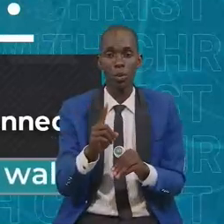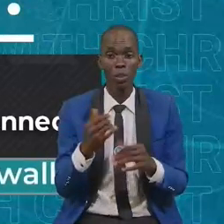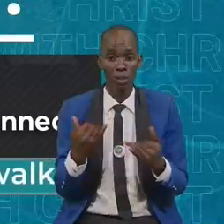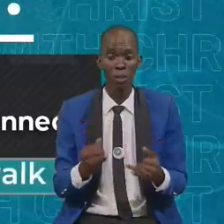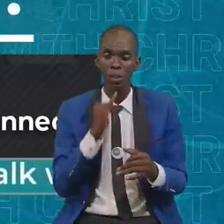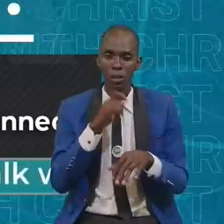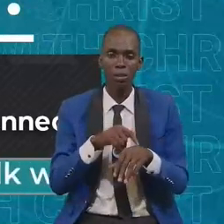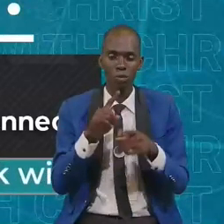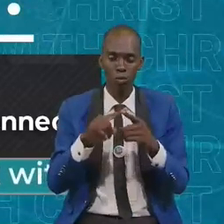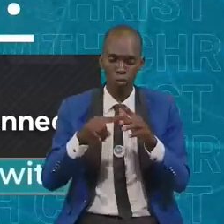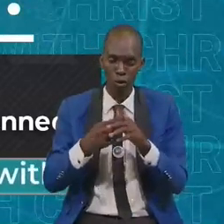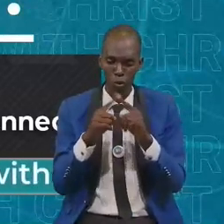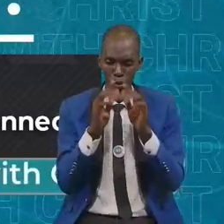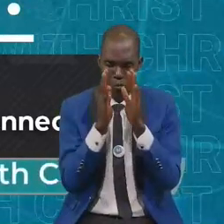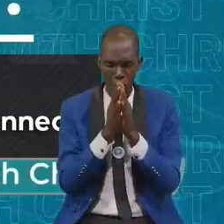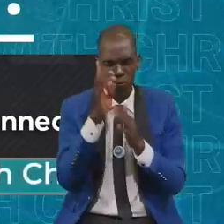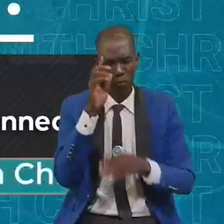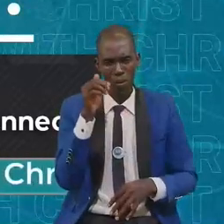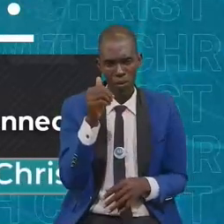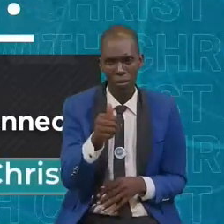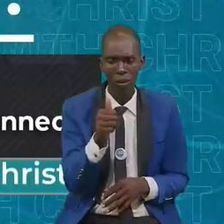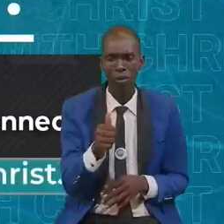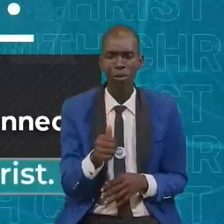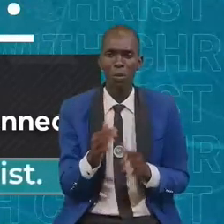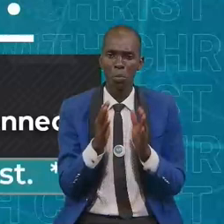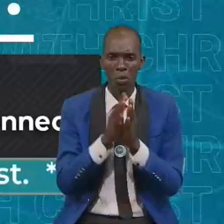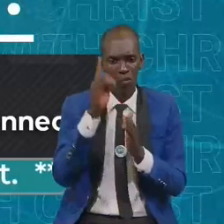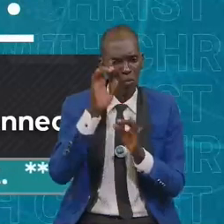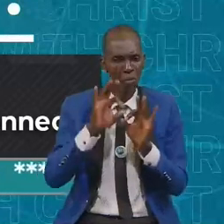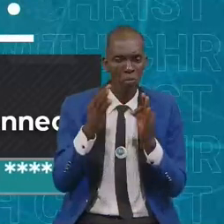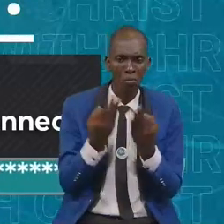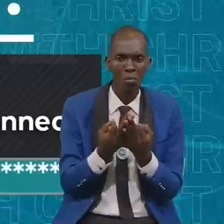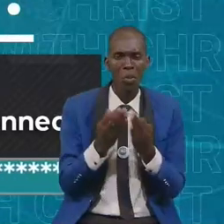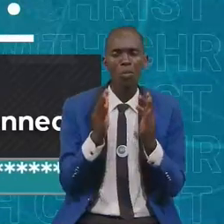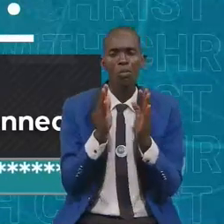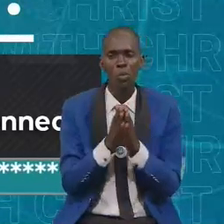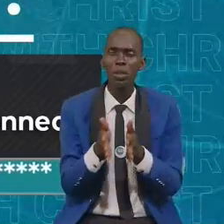faiseur de miracle et il fera pour toi ce soir